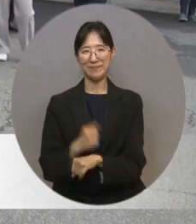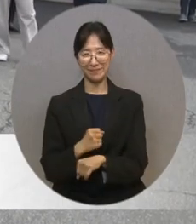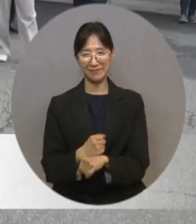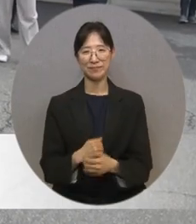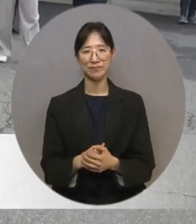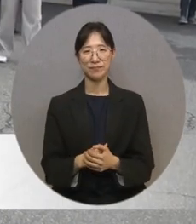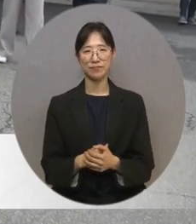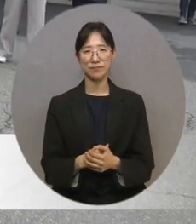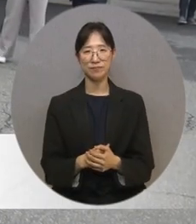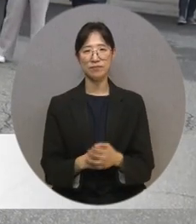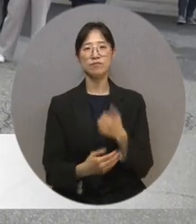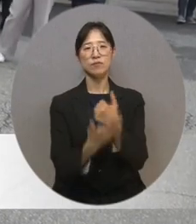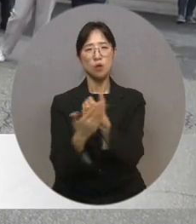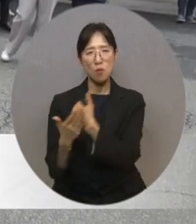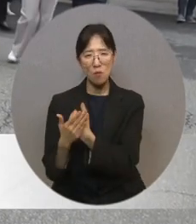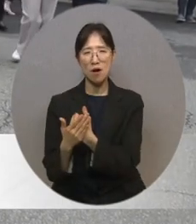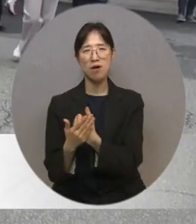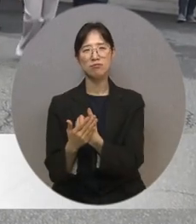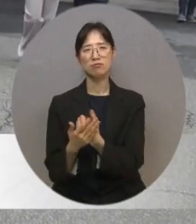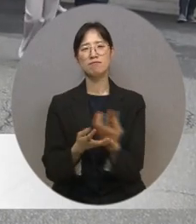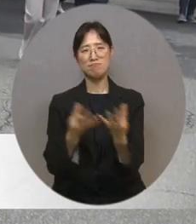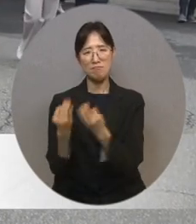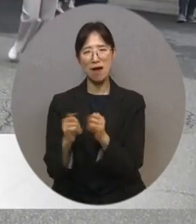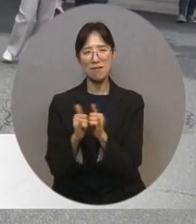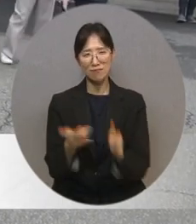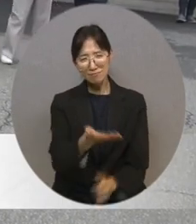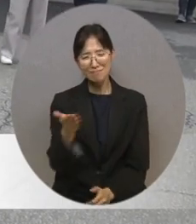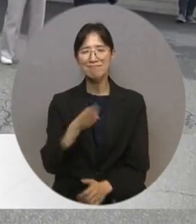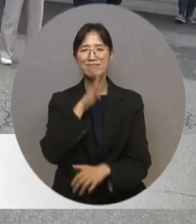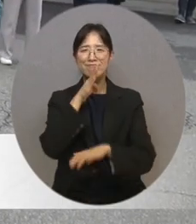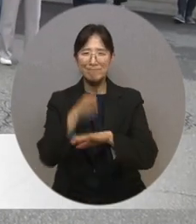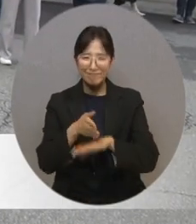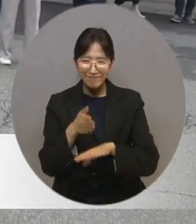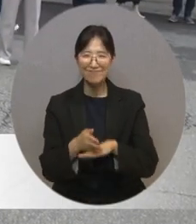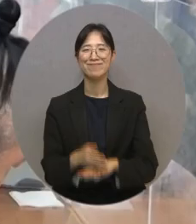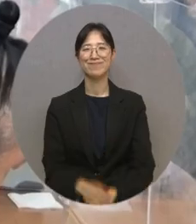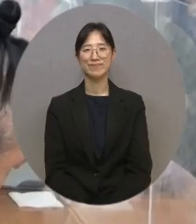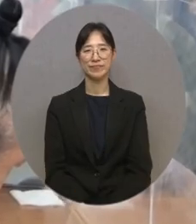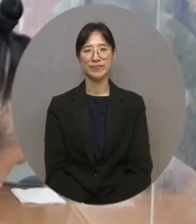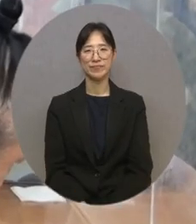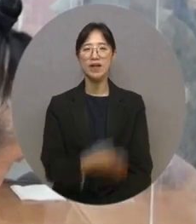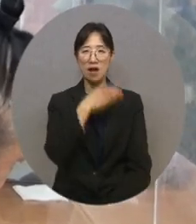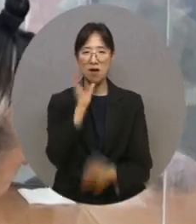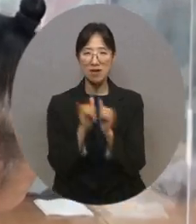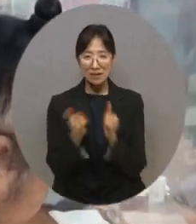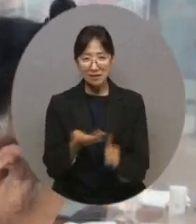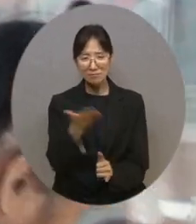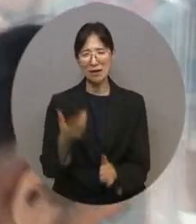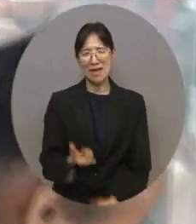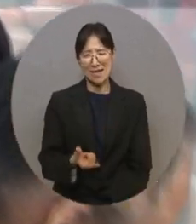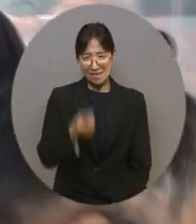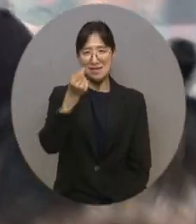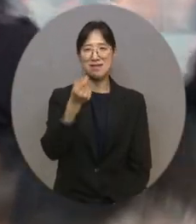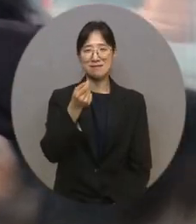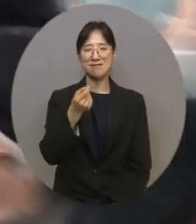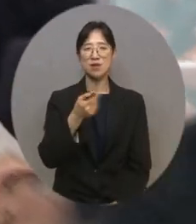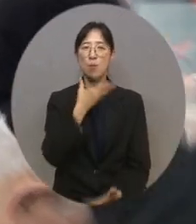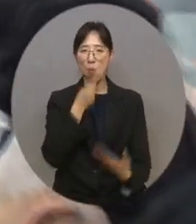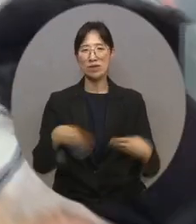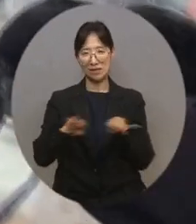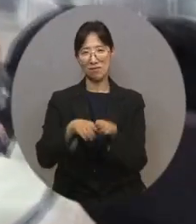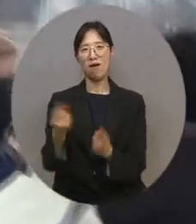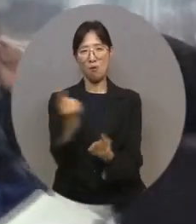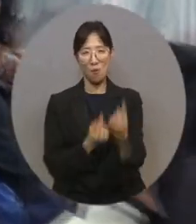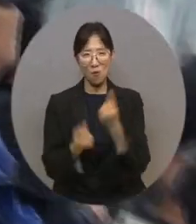만들게 되었고요. 그리고 저 도와주신 많은 분들께 다시 한번 감사의 말씀 드립니다. 어르신들은 일찍부터 복지관을